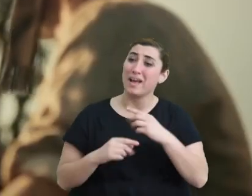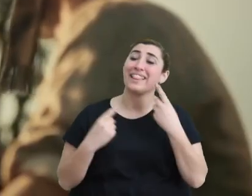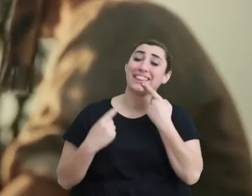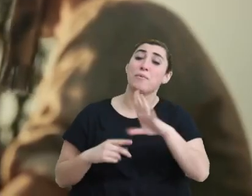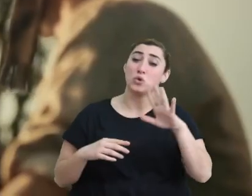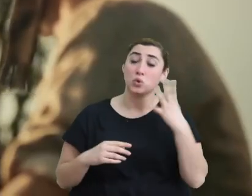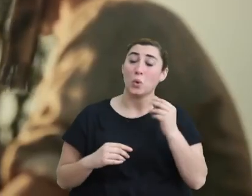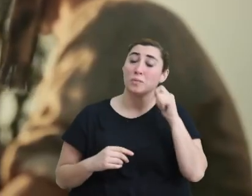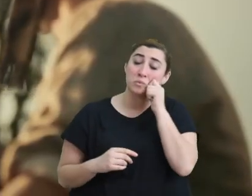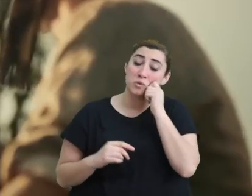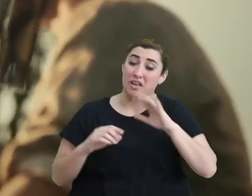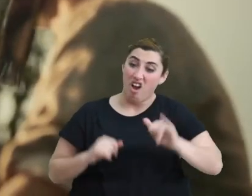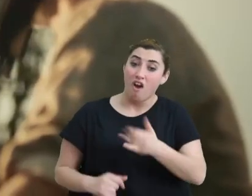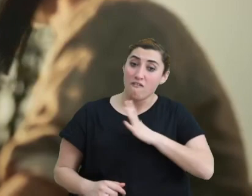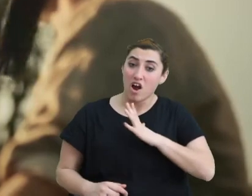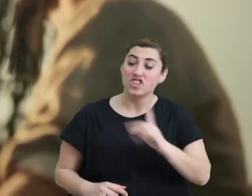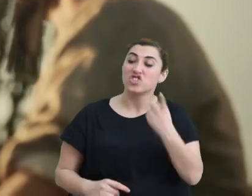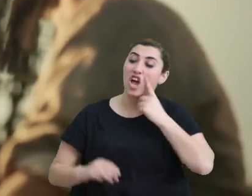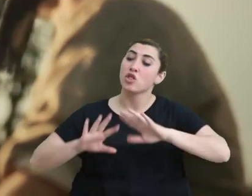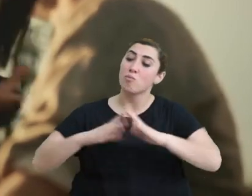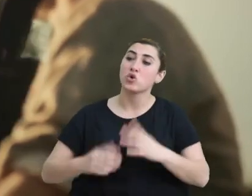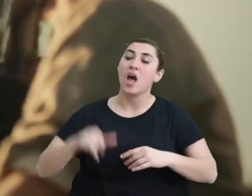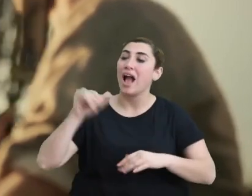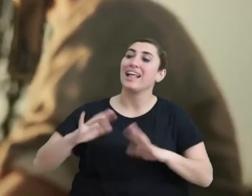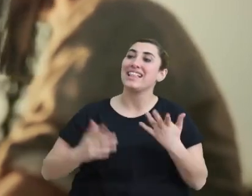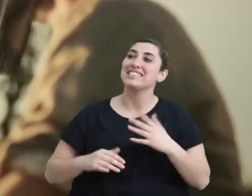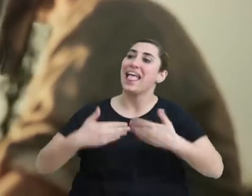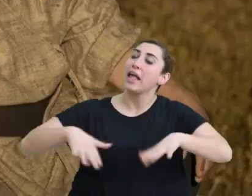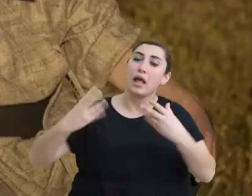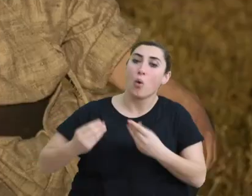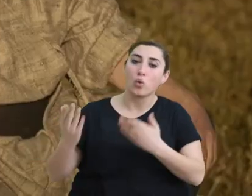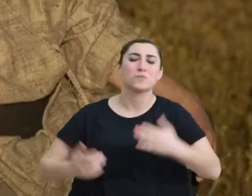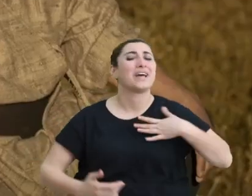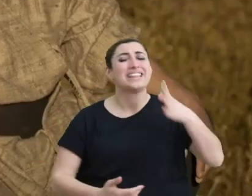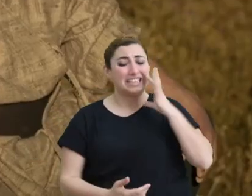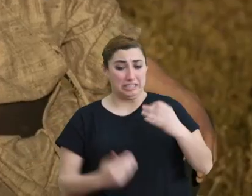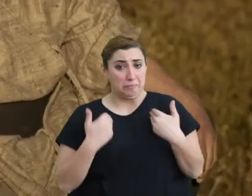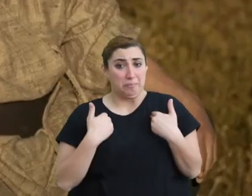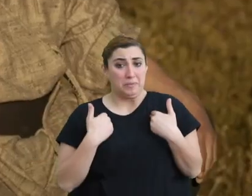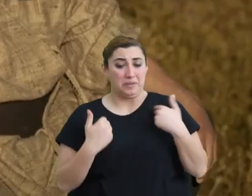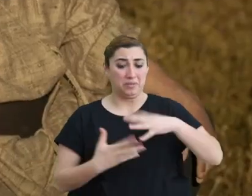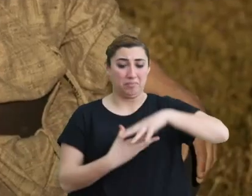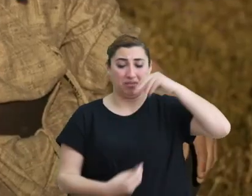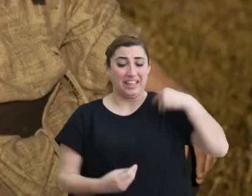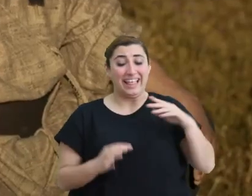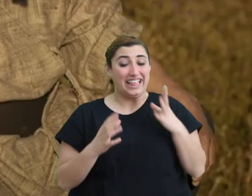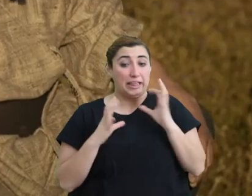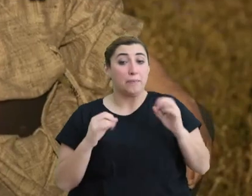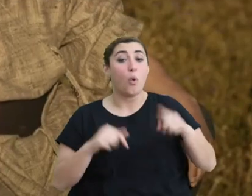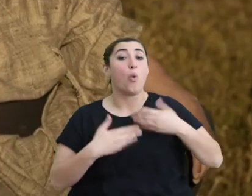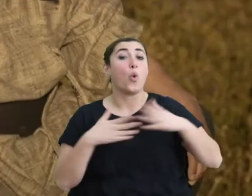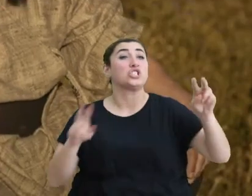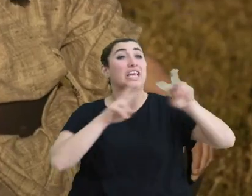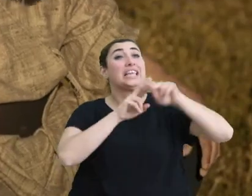sakınacak kadar imanlısın da. Şahitliğini bozup adalete nasıl gölge edersin? Ben kimim ki? Cismim, cüssem nedir ki o